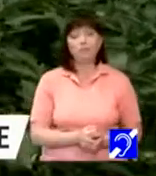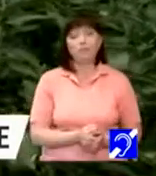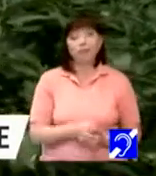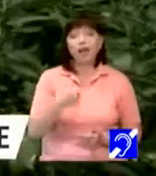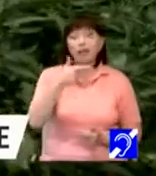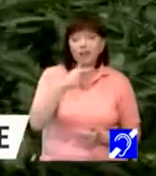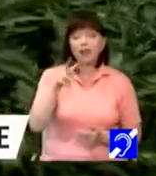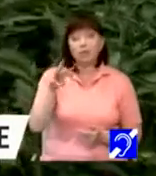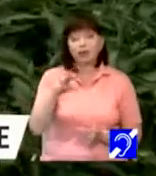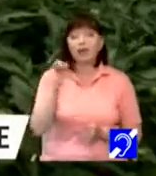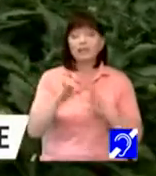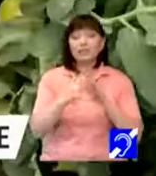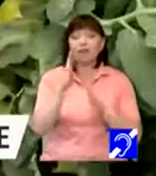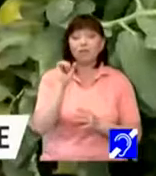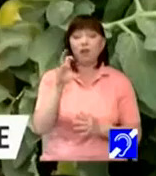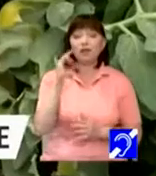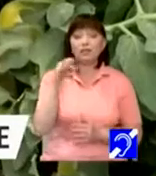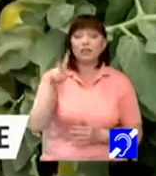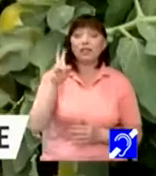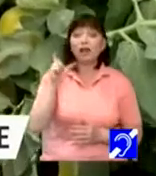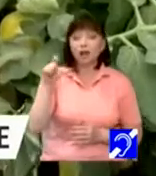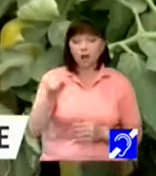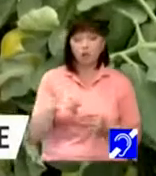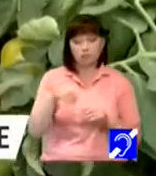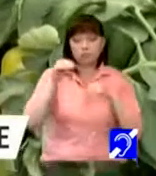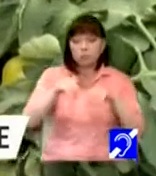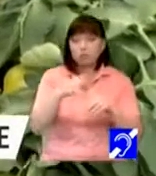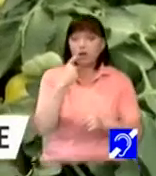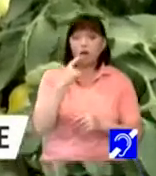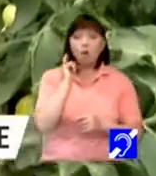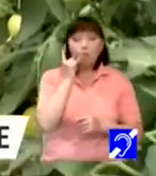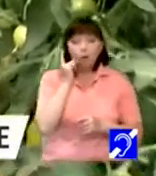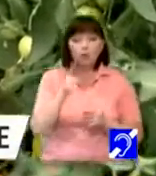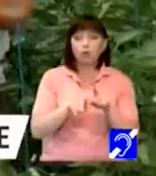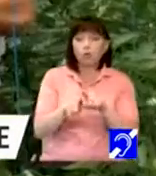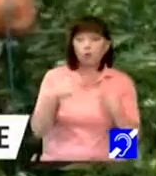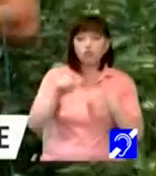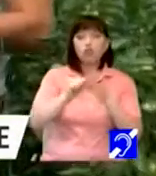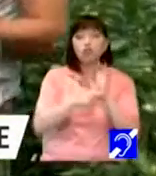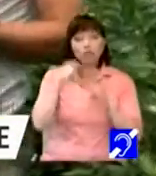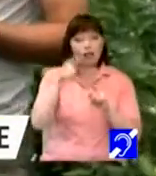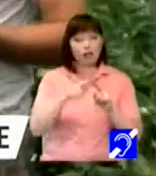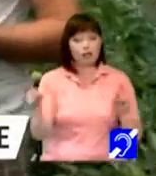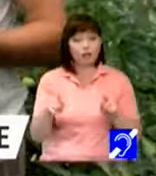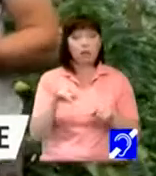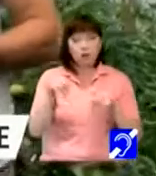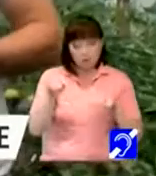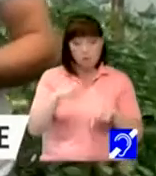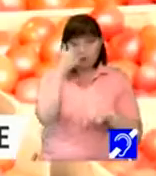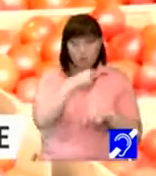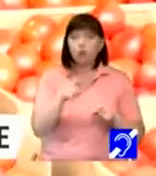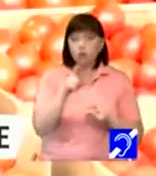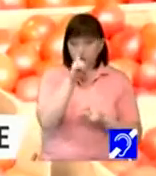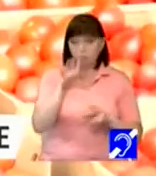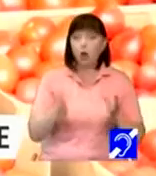Gănadie și Mariana Coțaga din satul Vasilcău, raionul Soroca, cultivă roșii și castraveți de aproape 16 ani. Se bucură în acest an de o recoltă